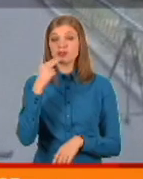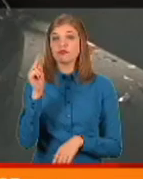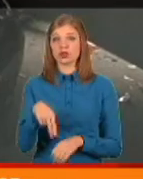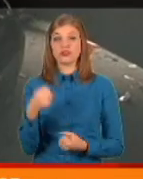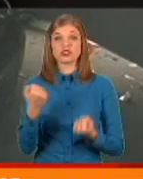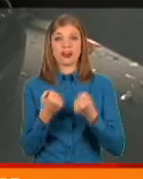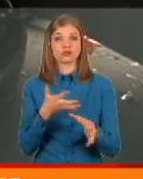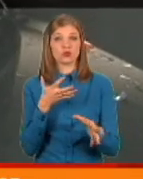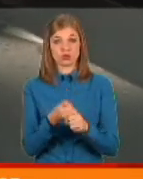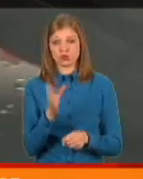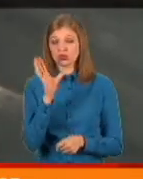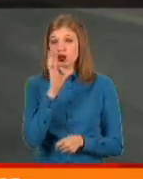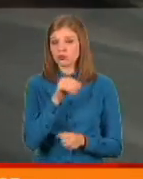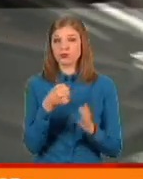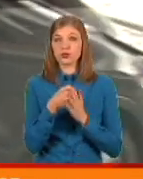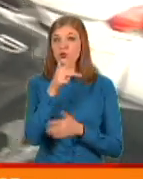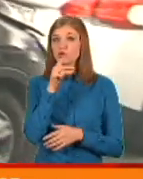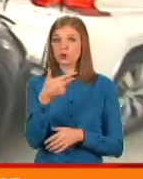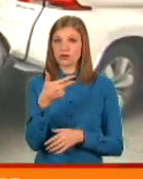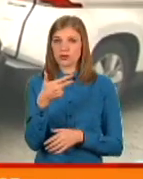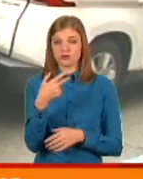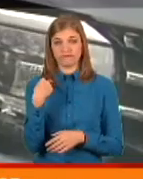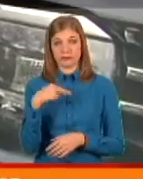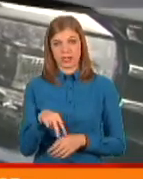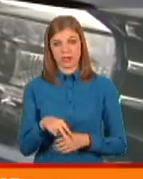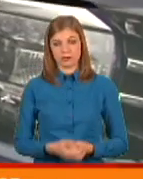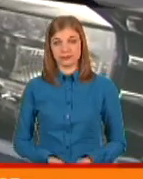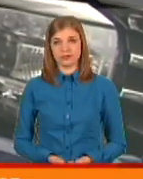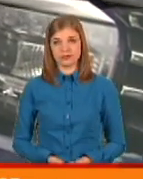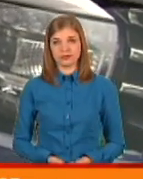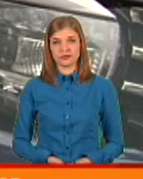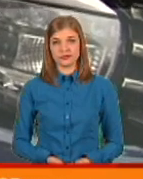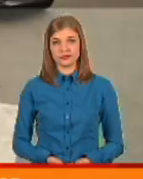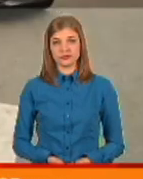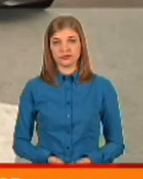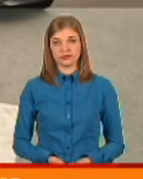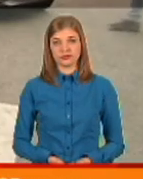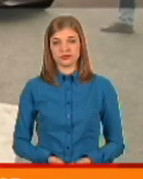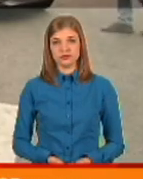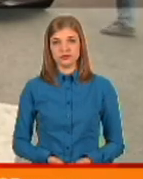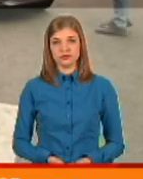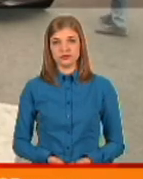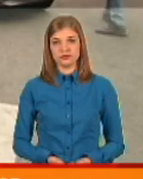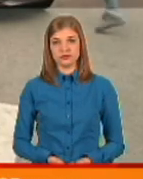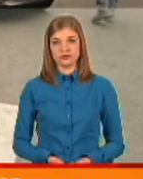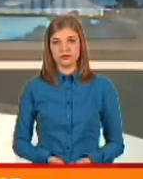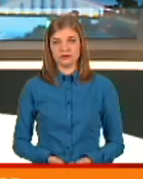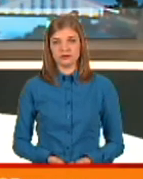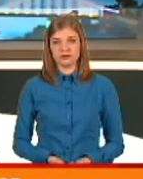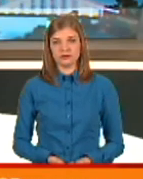Винуватцеві автотрощі загрожує до 3 років за ґратами. Анастасія Єчкалова, Андрій Барков, програма «Вікна»,